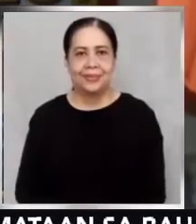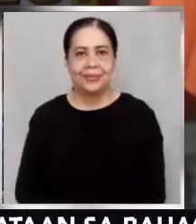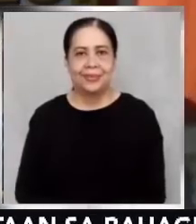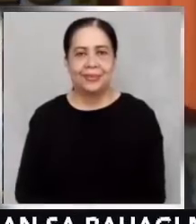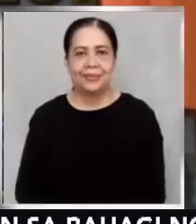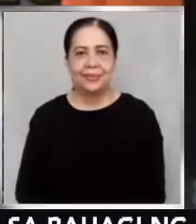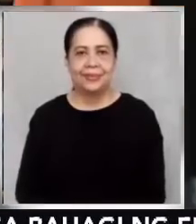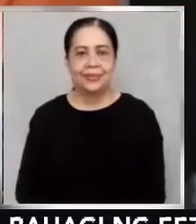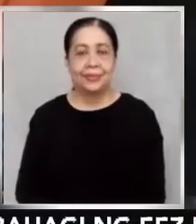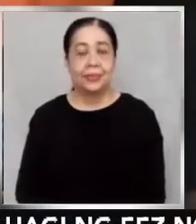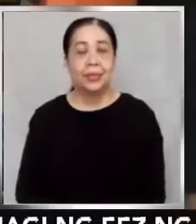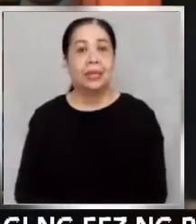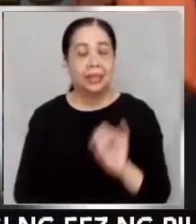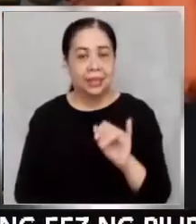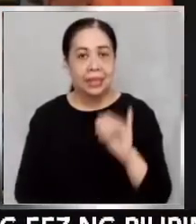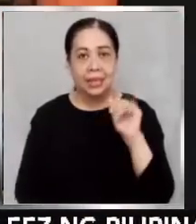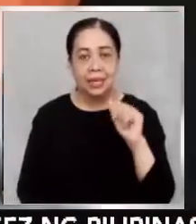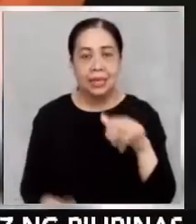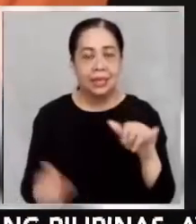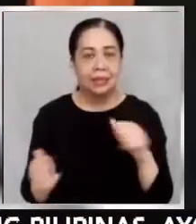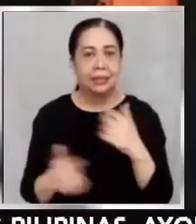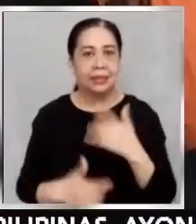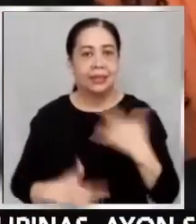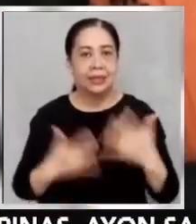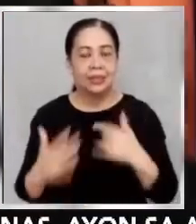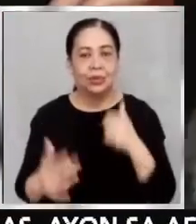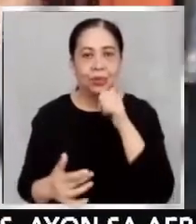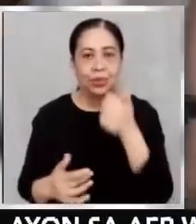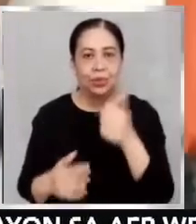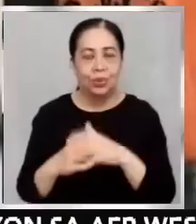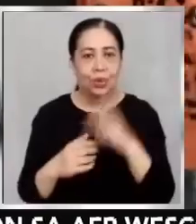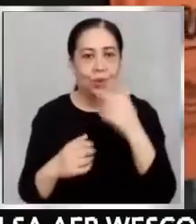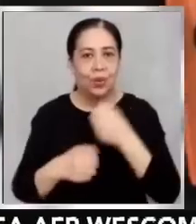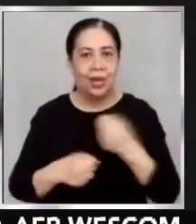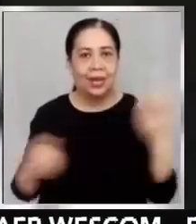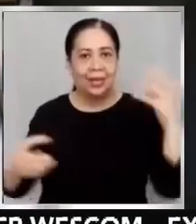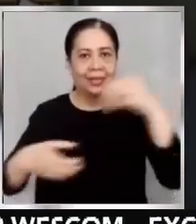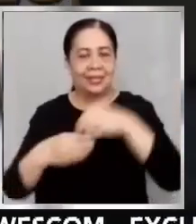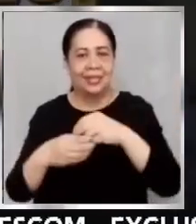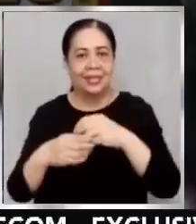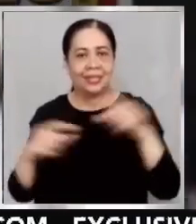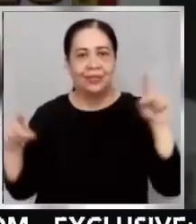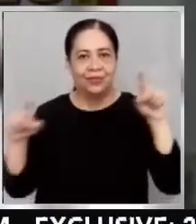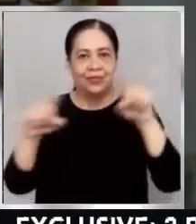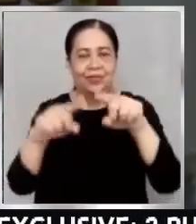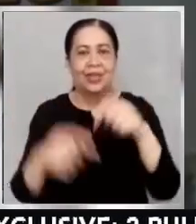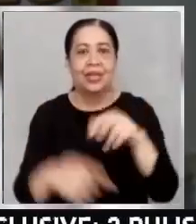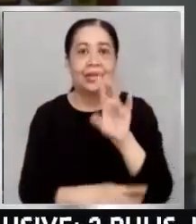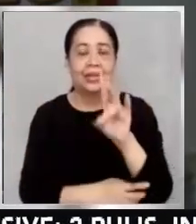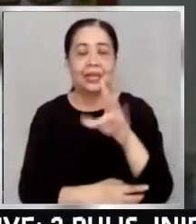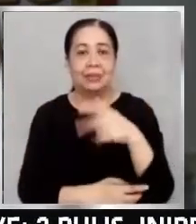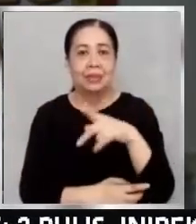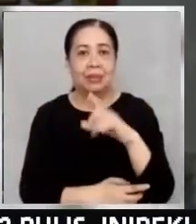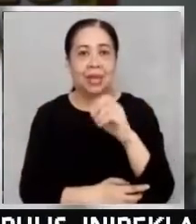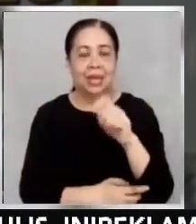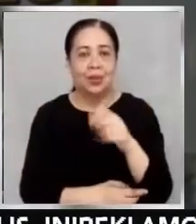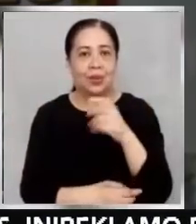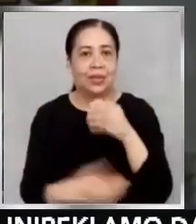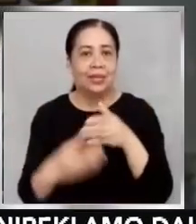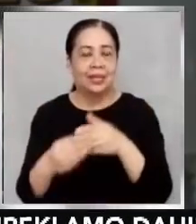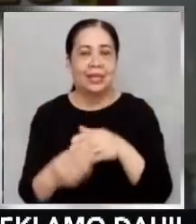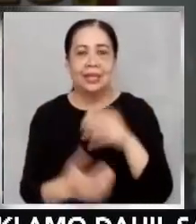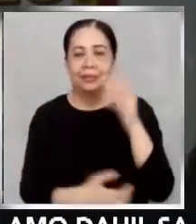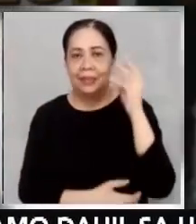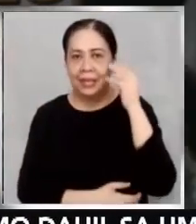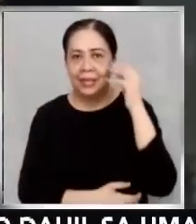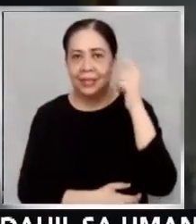Yeah, exciting ang mga kaganapan bukas dahil makikivolt in ang limang piloto ng Voltes 5 team led by Miguel Tan Felix. At yan